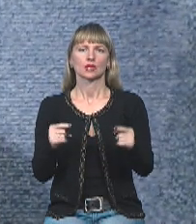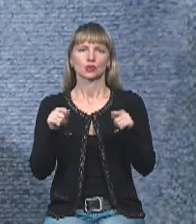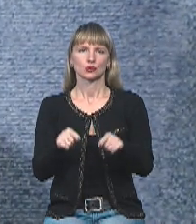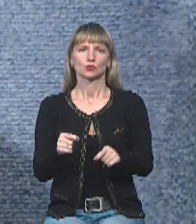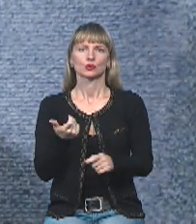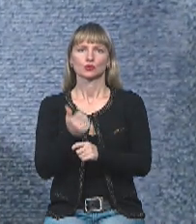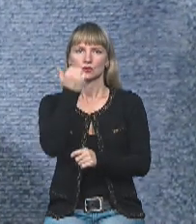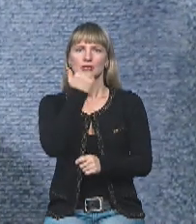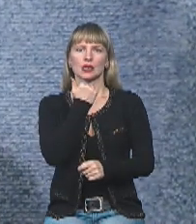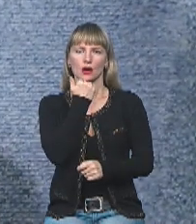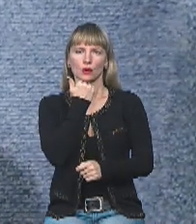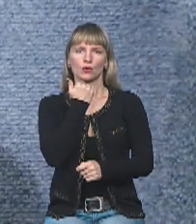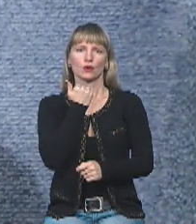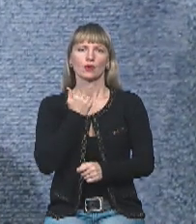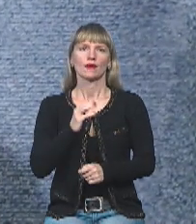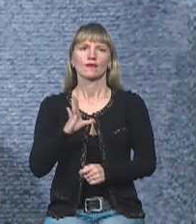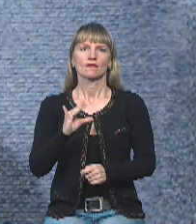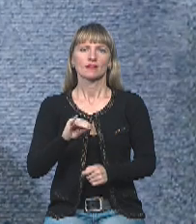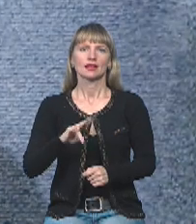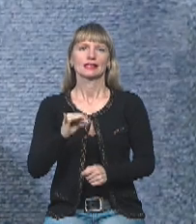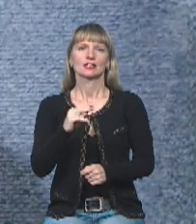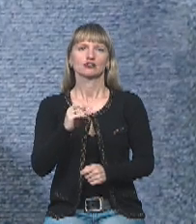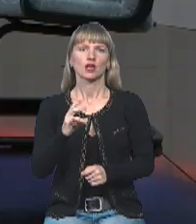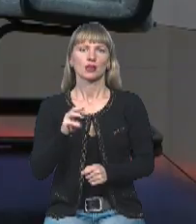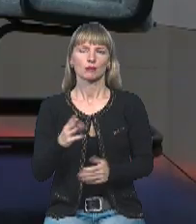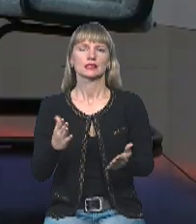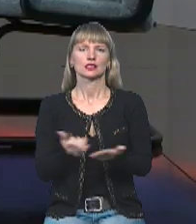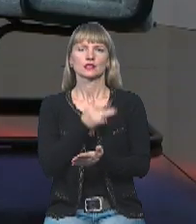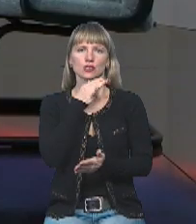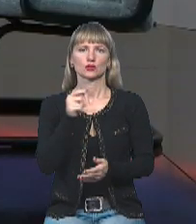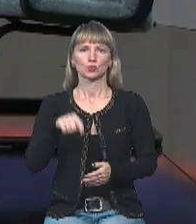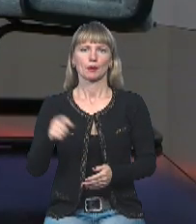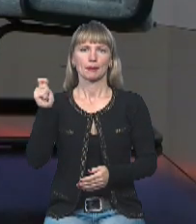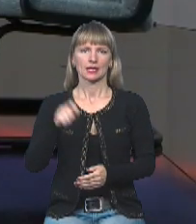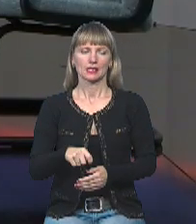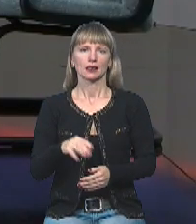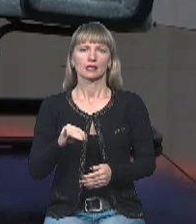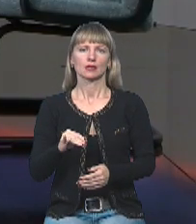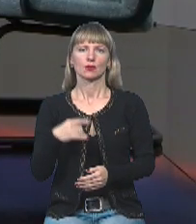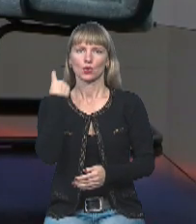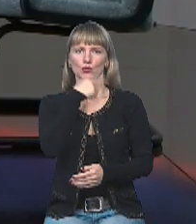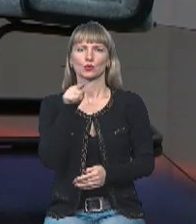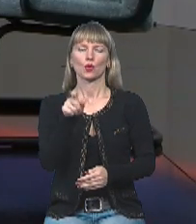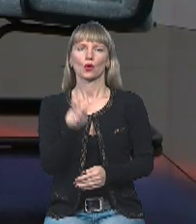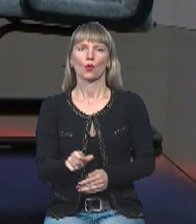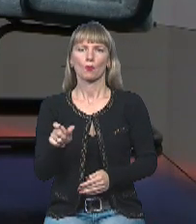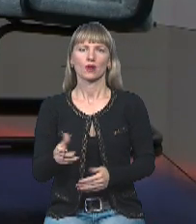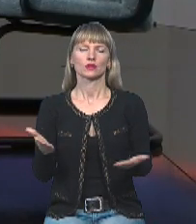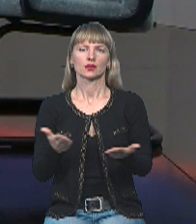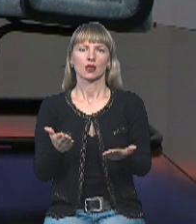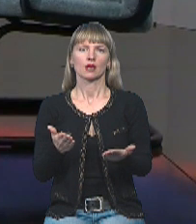студії. Я дуже дякую вільнянчанам, які знайшли час сюди приїхали, які, власне, і уособлюють ту громаду,